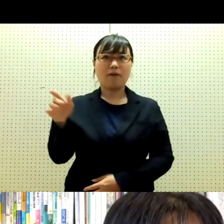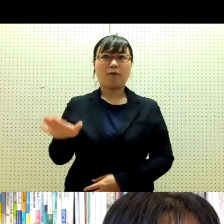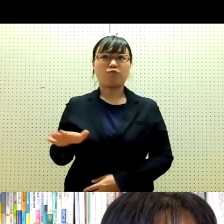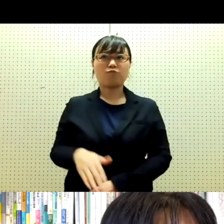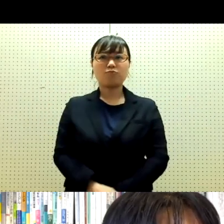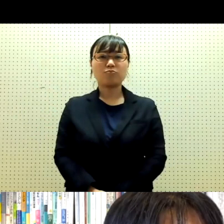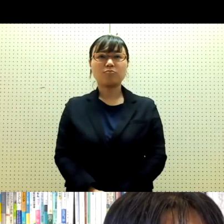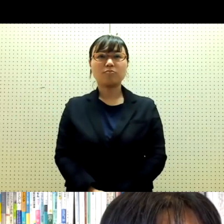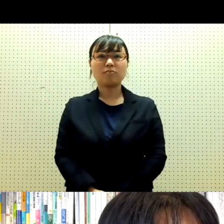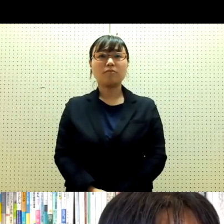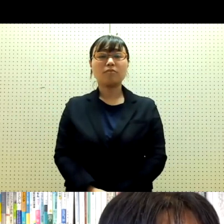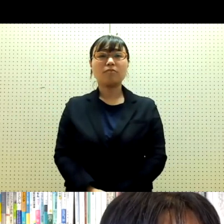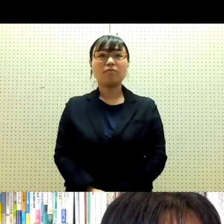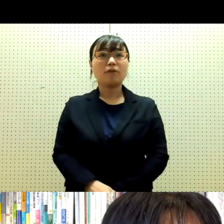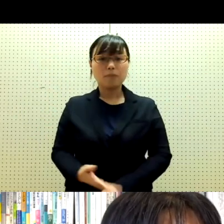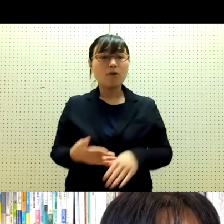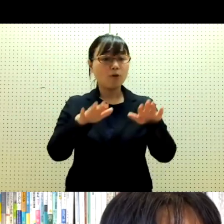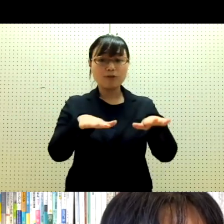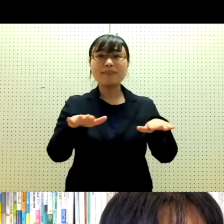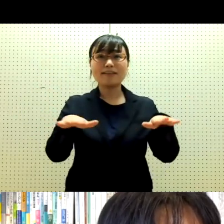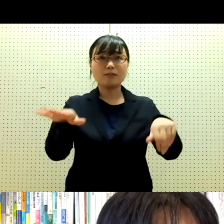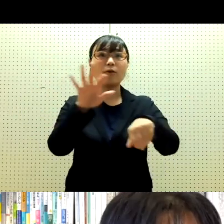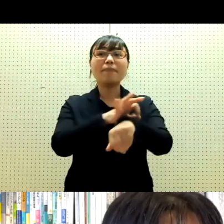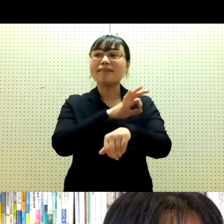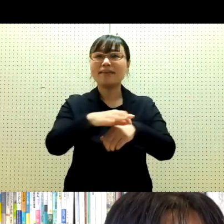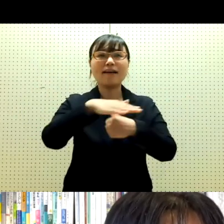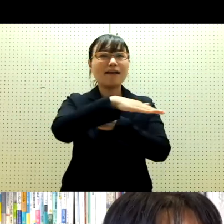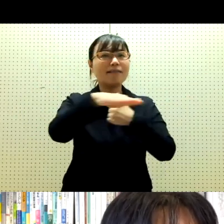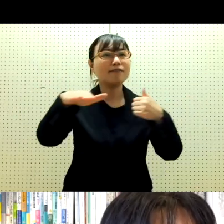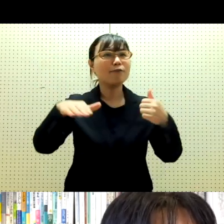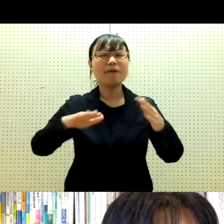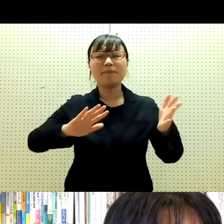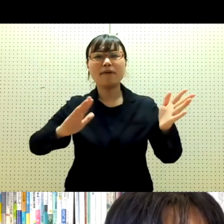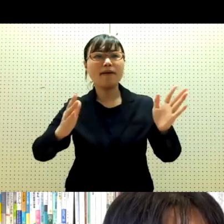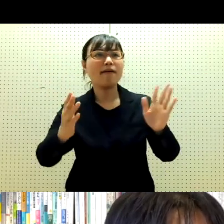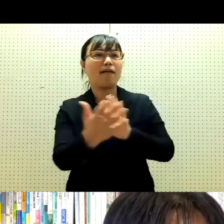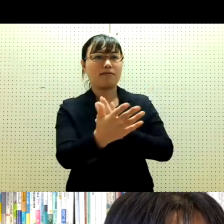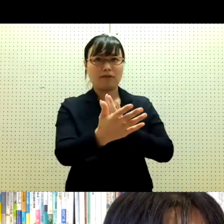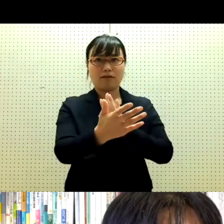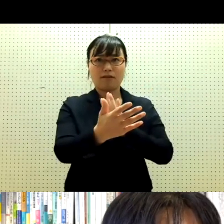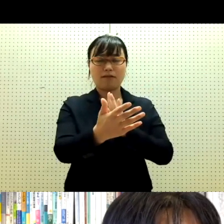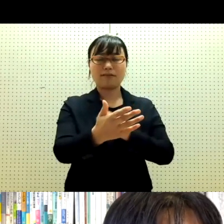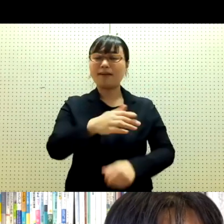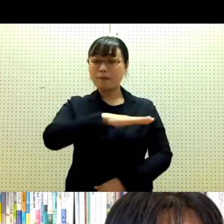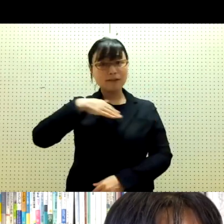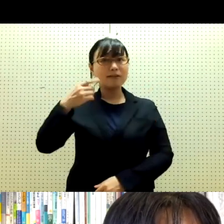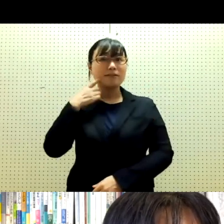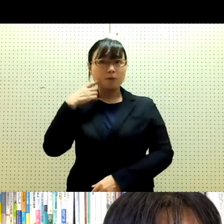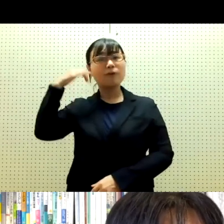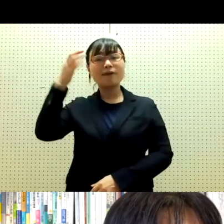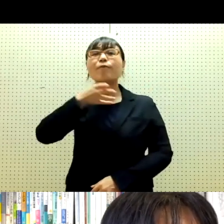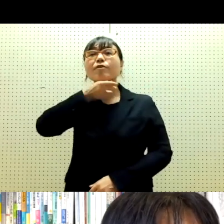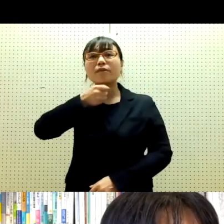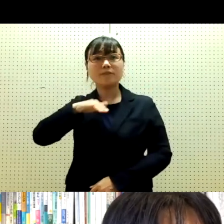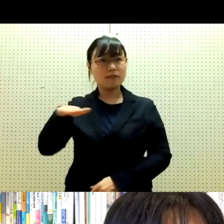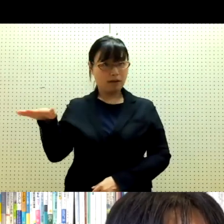ただし子どもたちのメディア環境っていうのは大幅に変わっていることを考えますと、我々大人の世代もですね、子どもたちがどうい